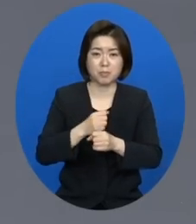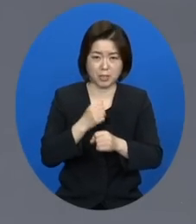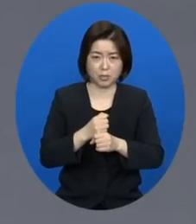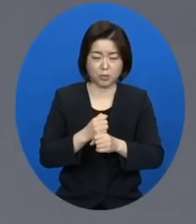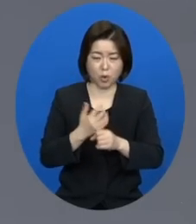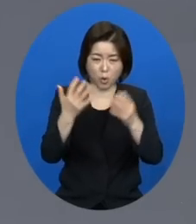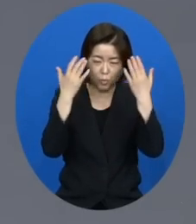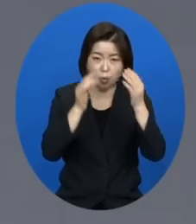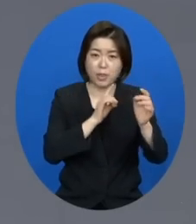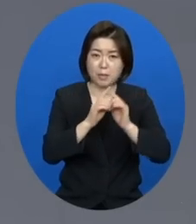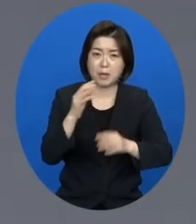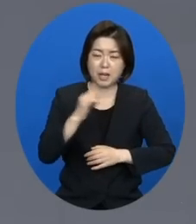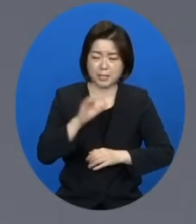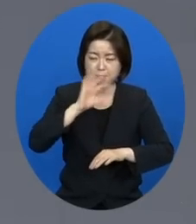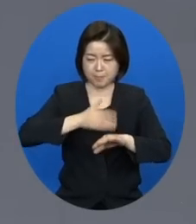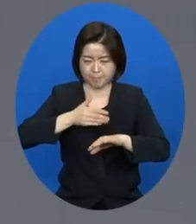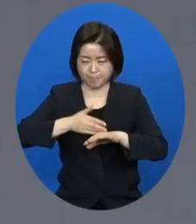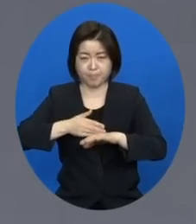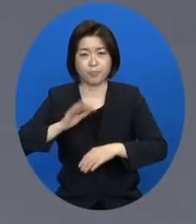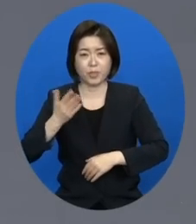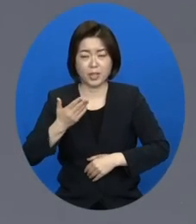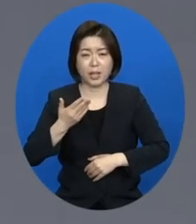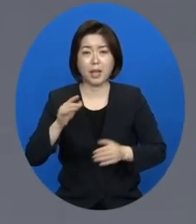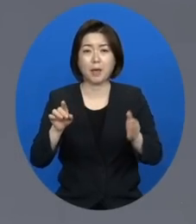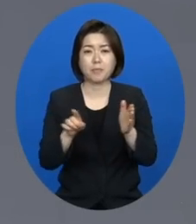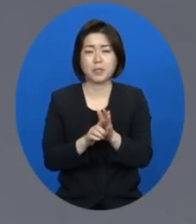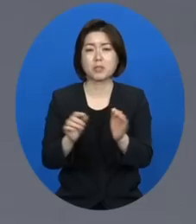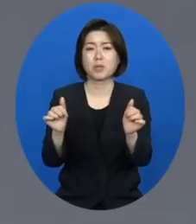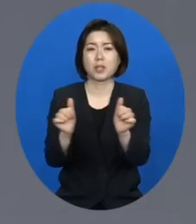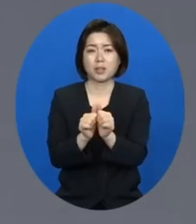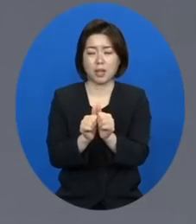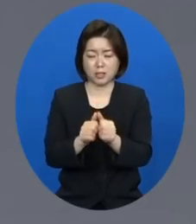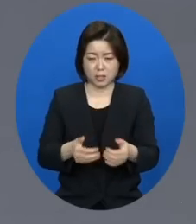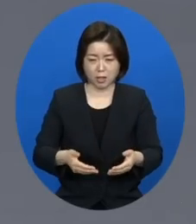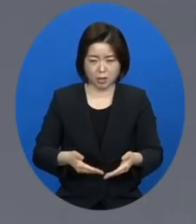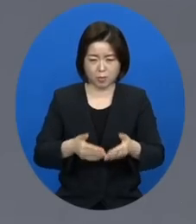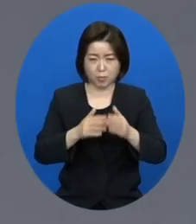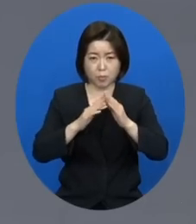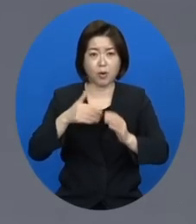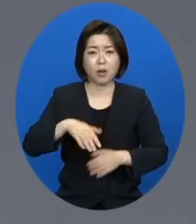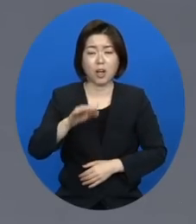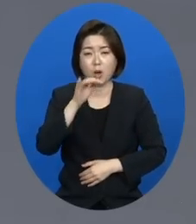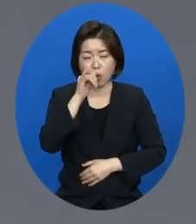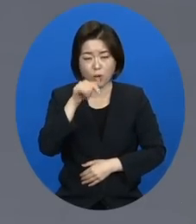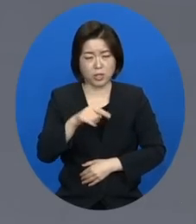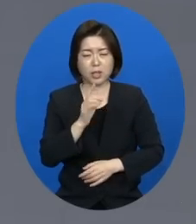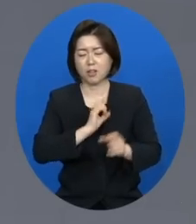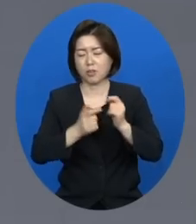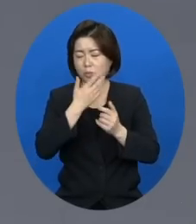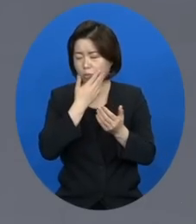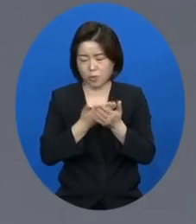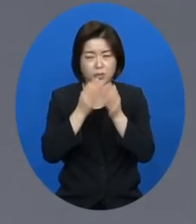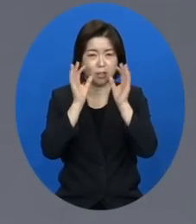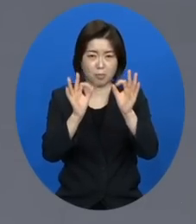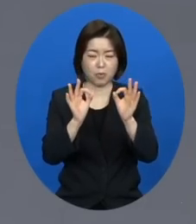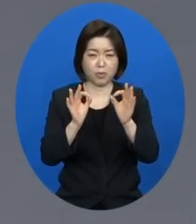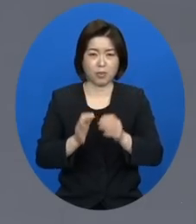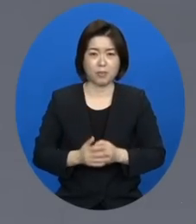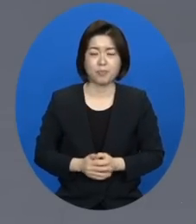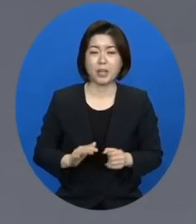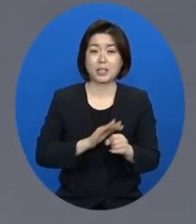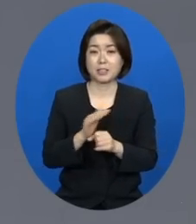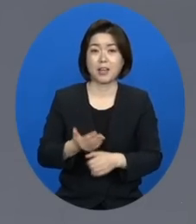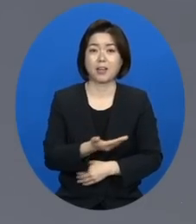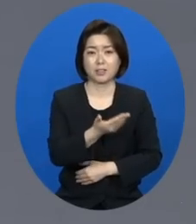고난과 말씀으로 단련된 믿음의 남자를 세워가고 계시는구나. 저는 그것이 더 귀해 보였습니다. 사랑하는